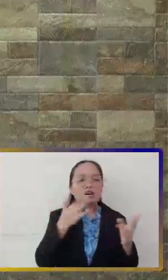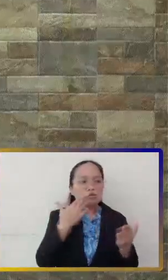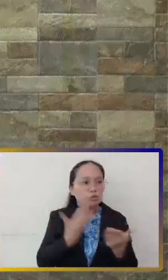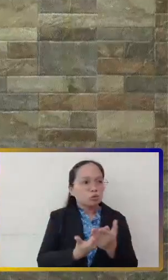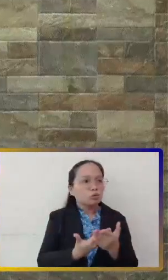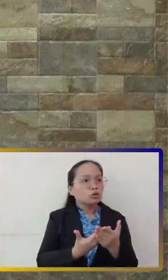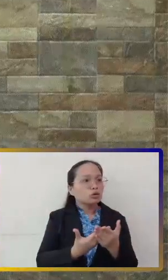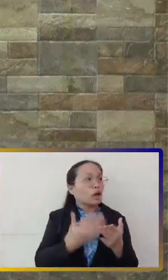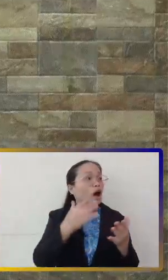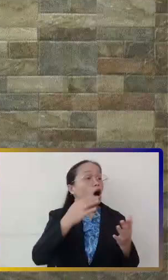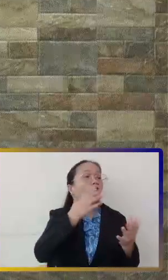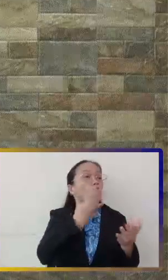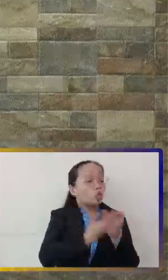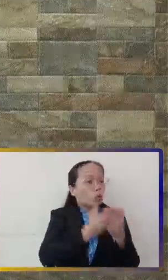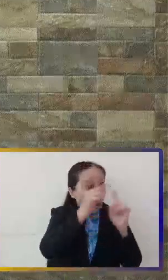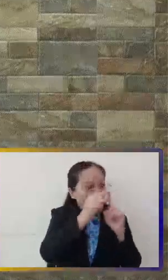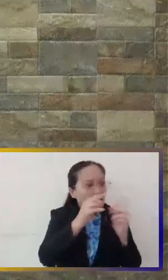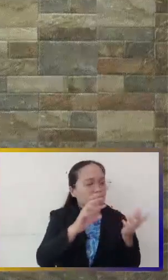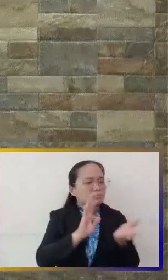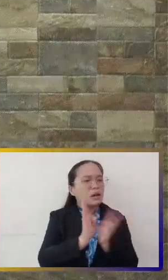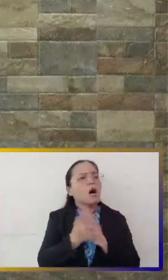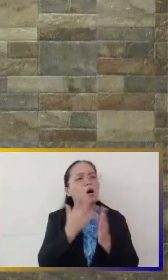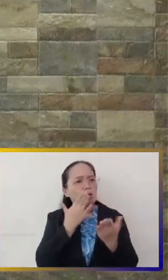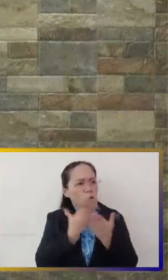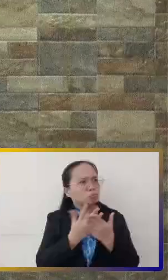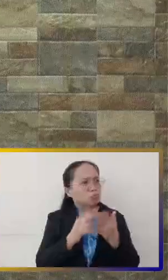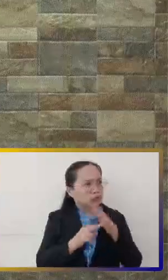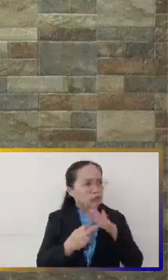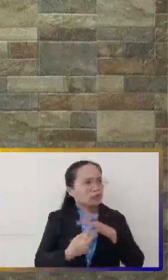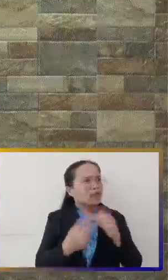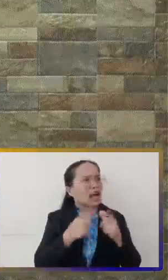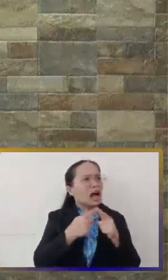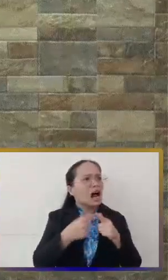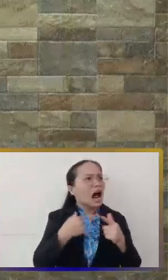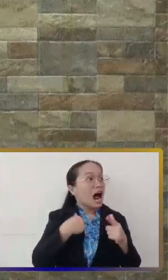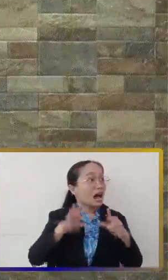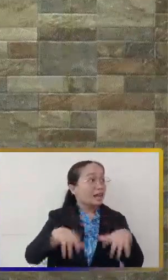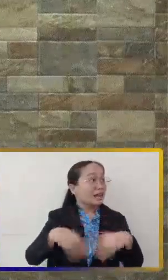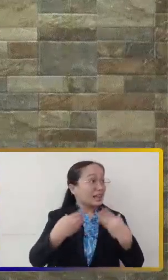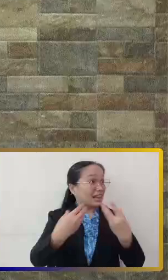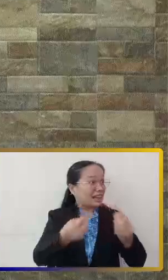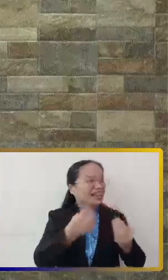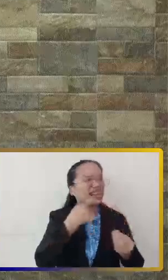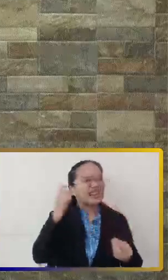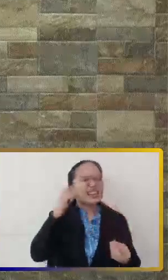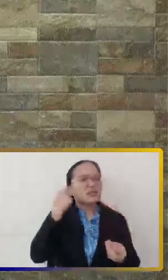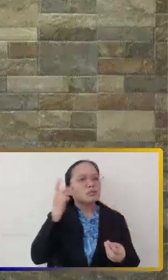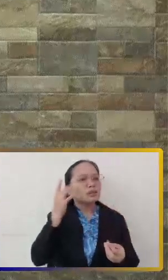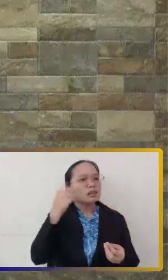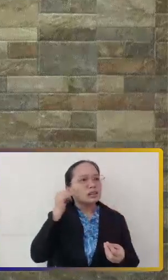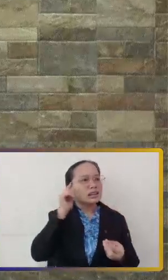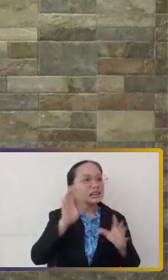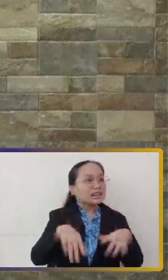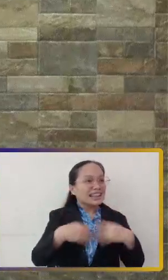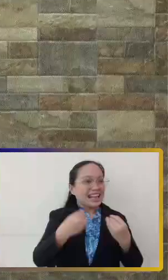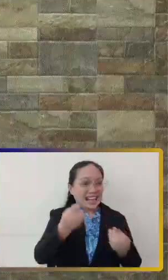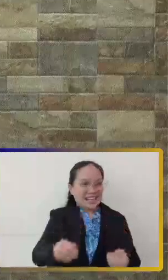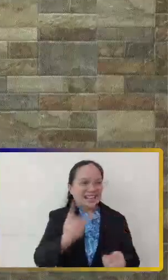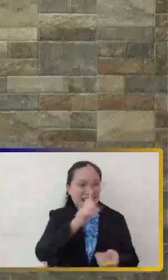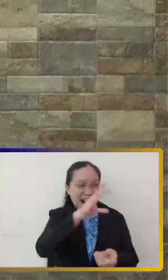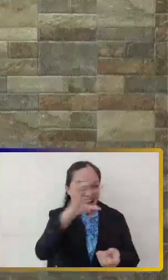amin. Grabe yan. So, sabi ko, magbibigay sana ako ng pabuya. Binibigyan ko sana siya ng